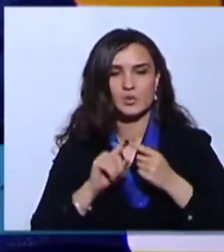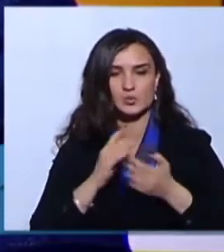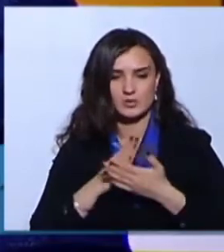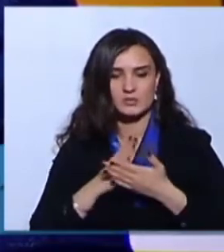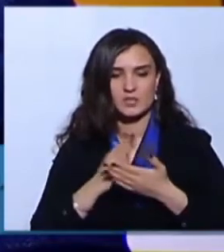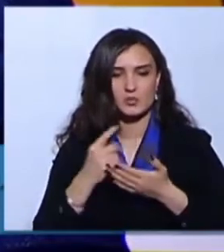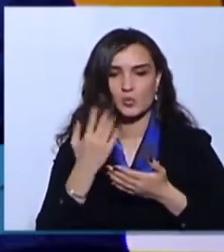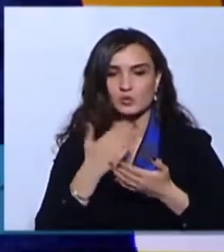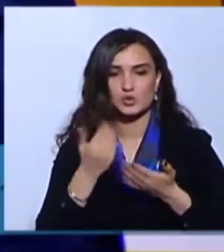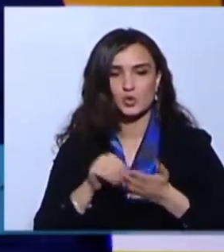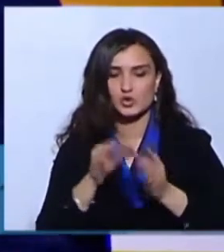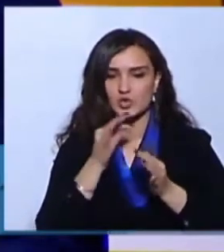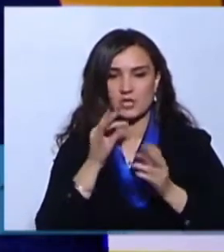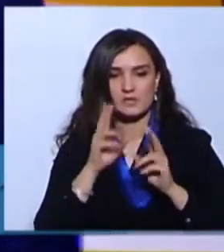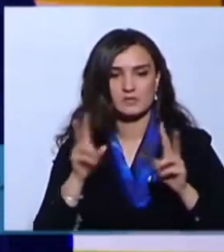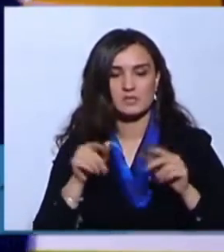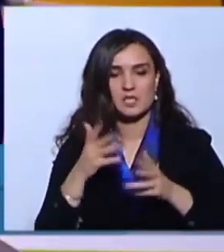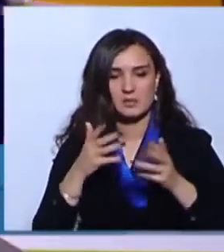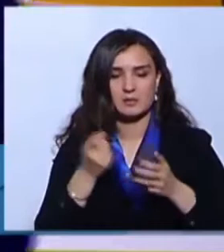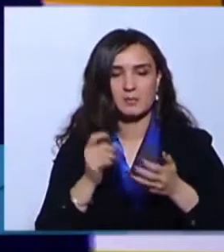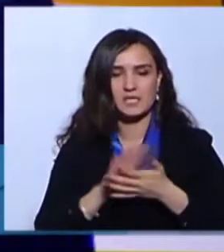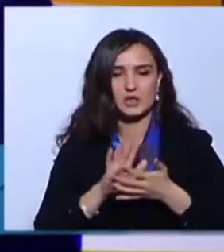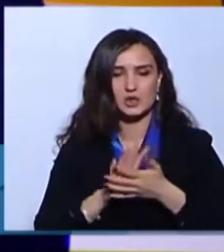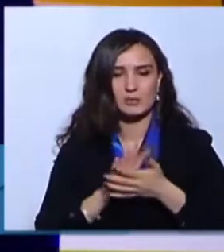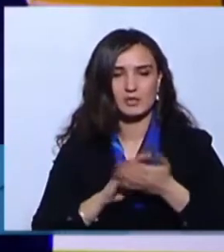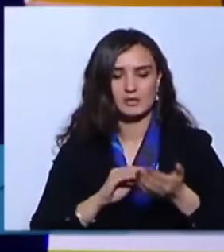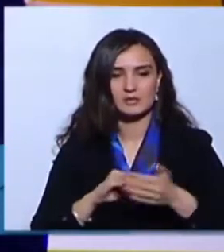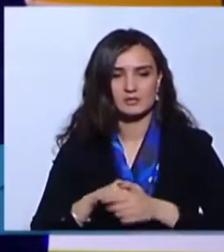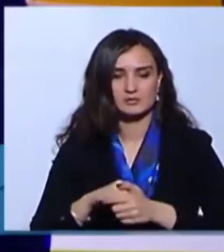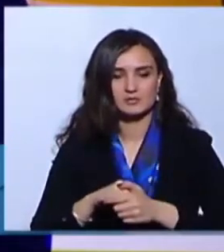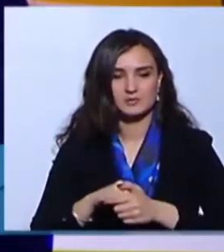რომლის როლი ჯერ არ ვიცით, ძირითადად ესენი ალბათ ბაქტერიოფაგის